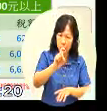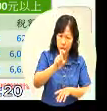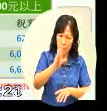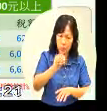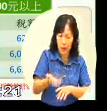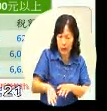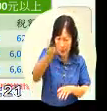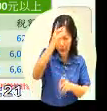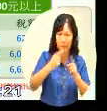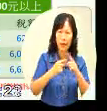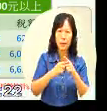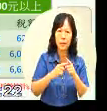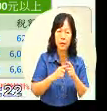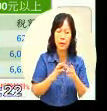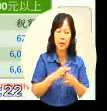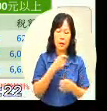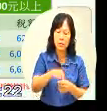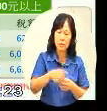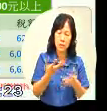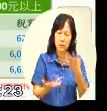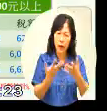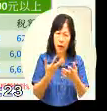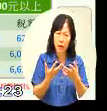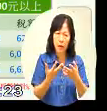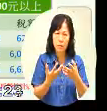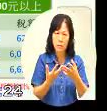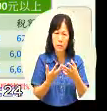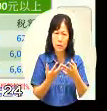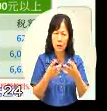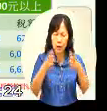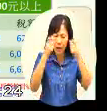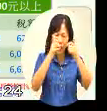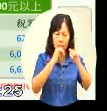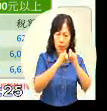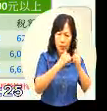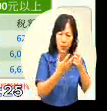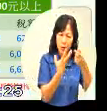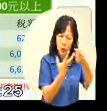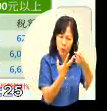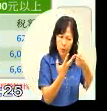人占了不到高雄市人口的